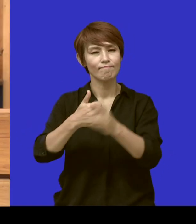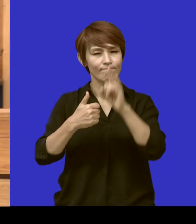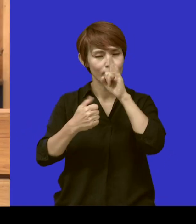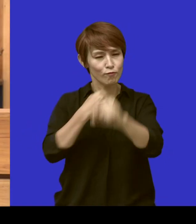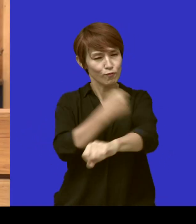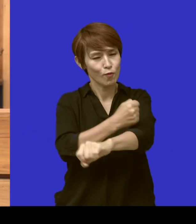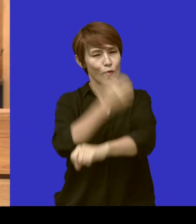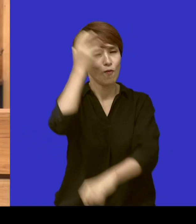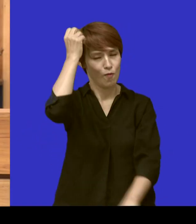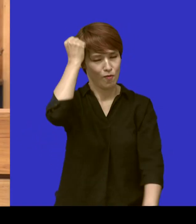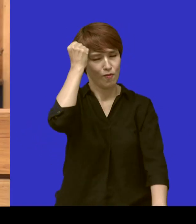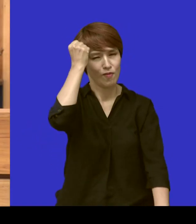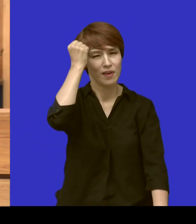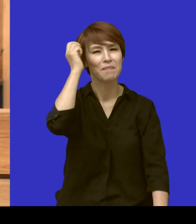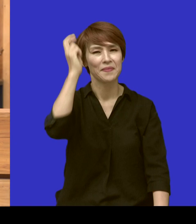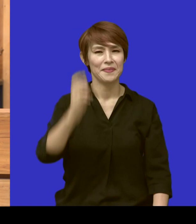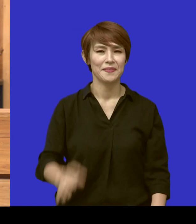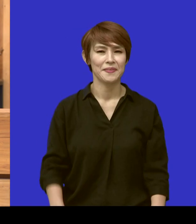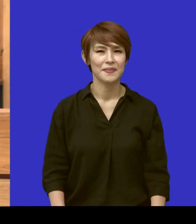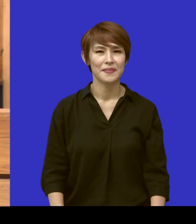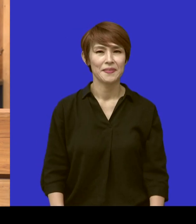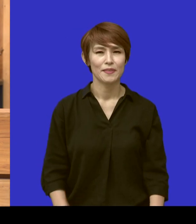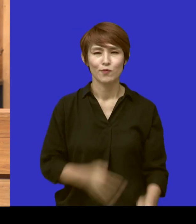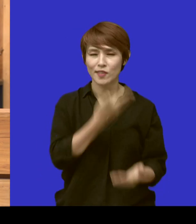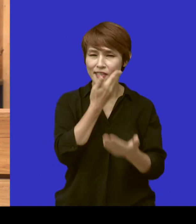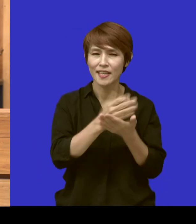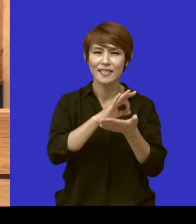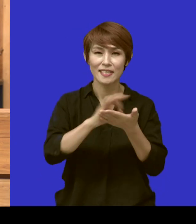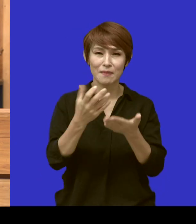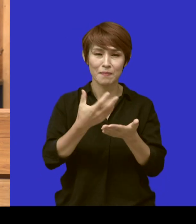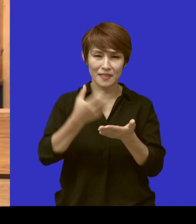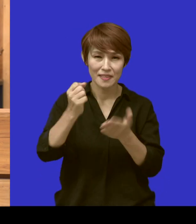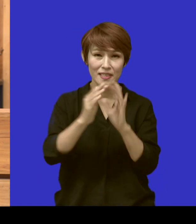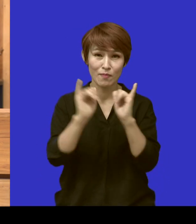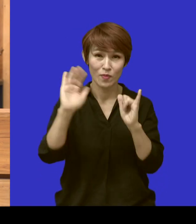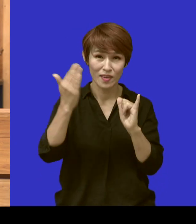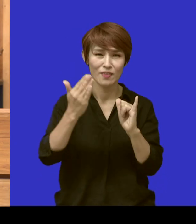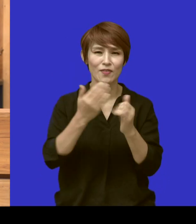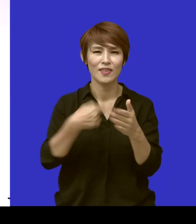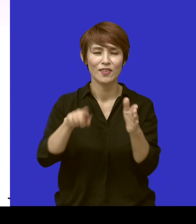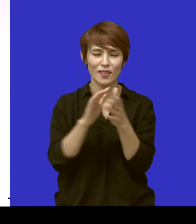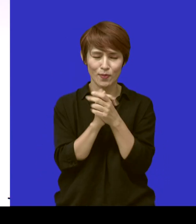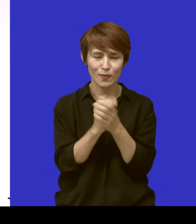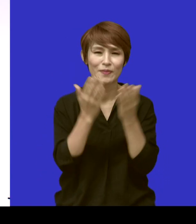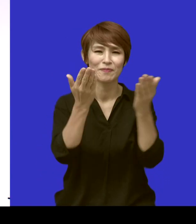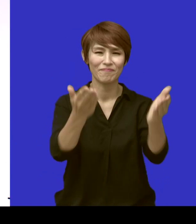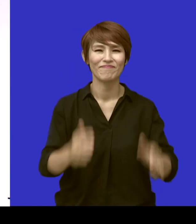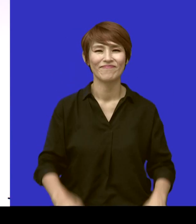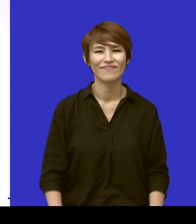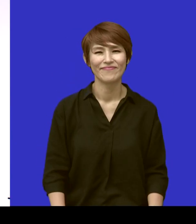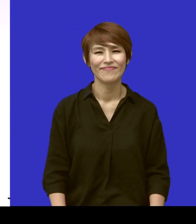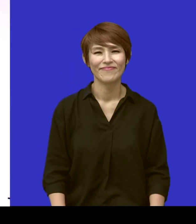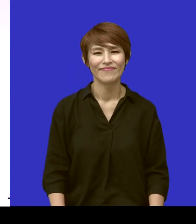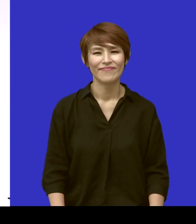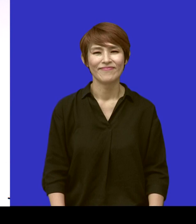믿고 앞으로도 더 하나님께 쓰임 받는 사모님 저희도 열심히 기도하도록 하겠습니다. 사모님 오늘 귀하게